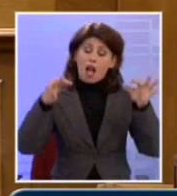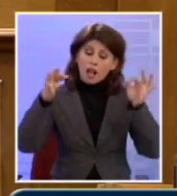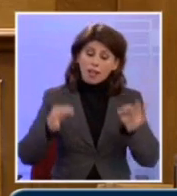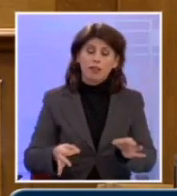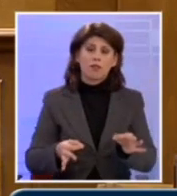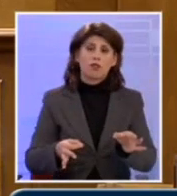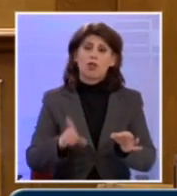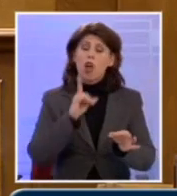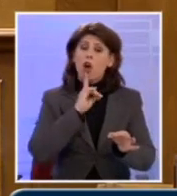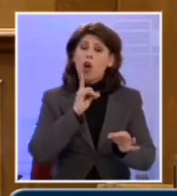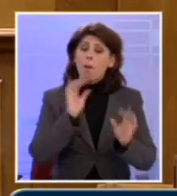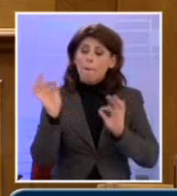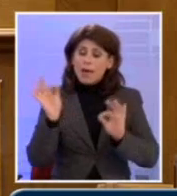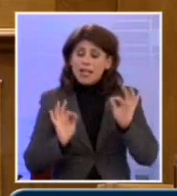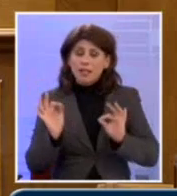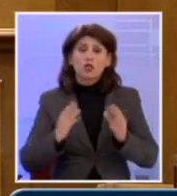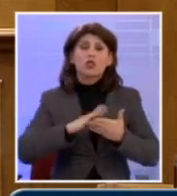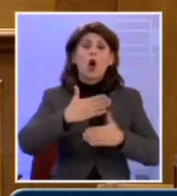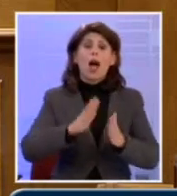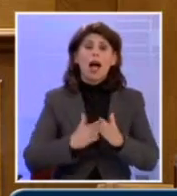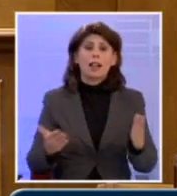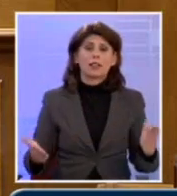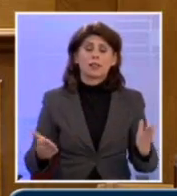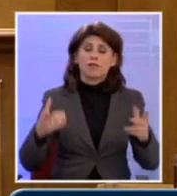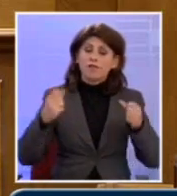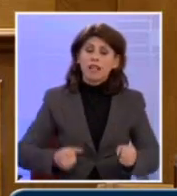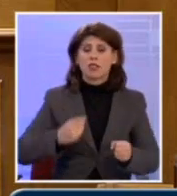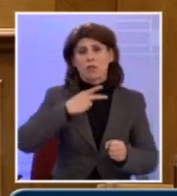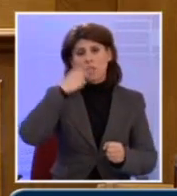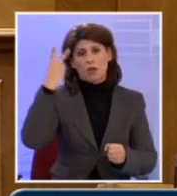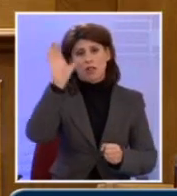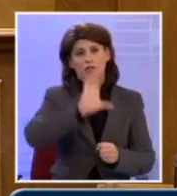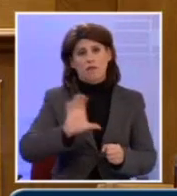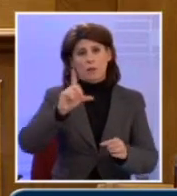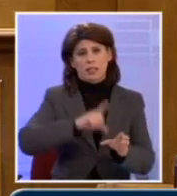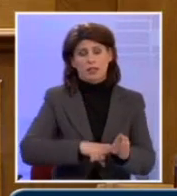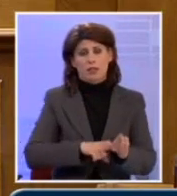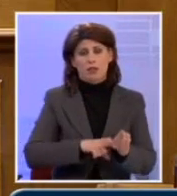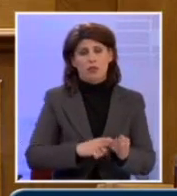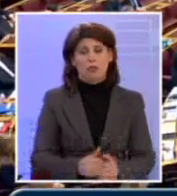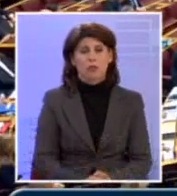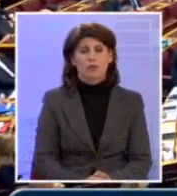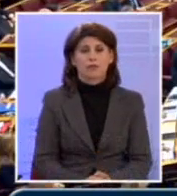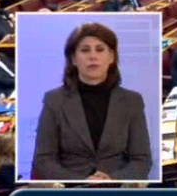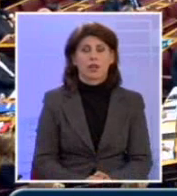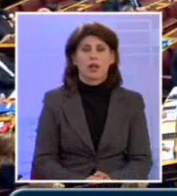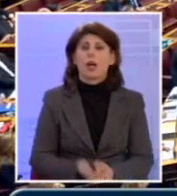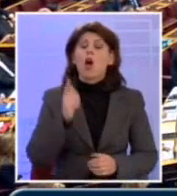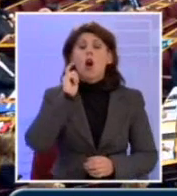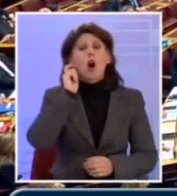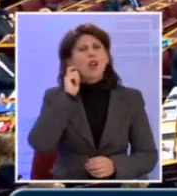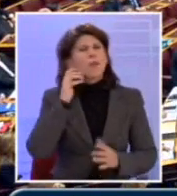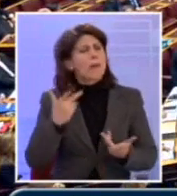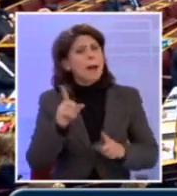Ακριβώς όπως περιγράφονται στο χάρτη θεμελιωδών δικαιωμάτων της Ευρωπαϊκής Ένωσης. Στο όνομα